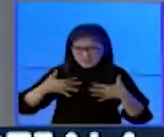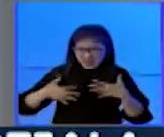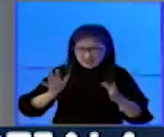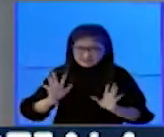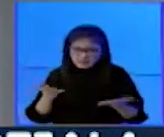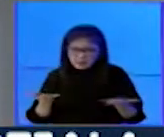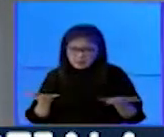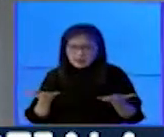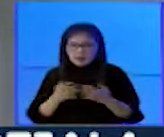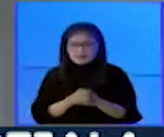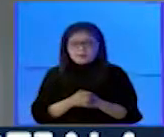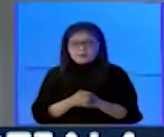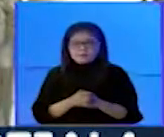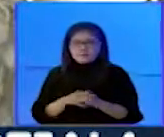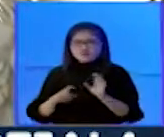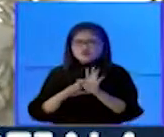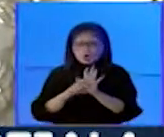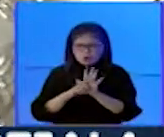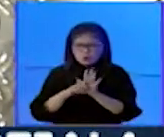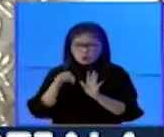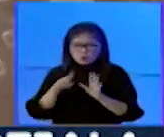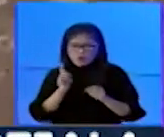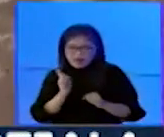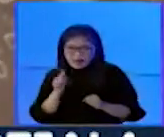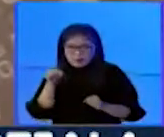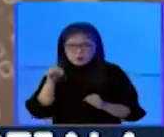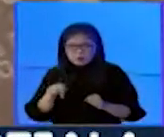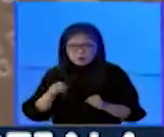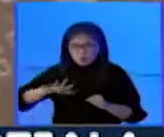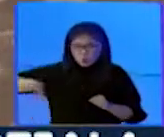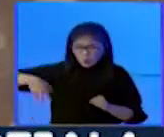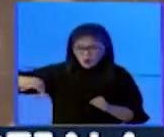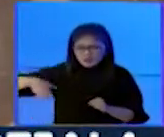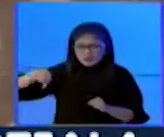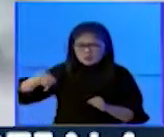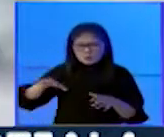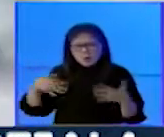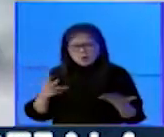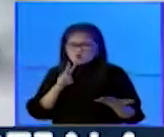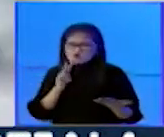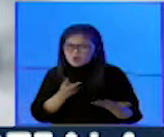kalau itu kejadian pada diri kita, pada keluarga kita, pasti kita menyesal. Menyesal untuk